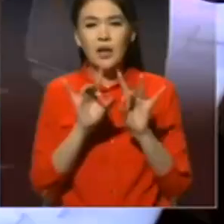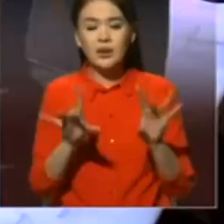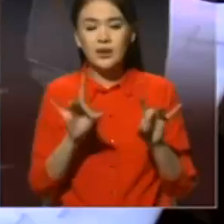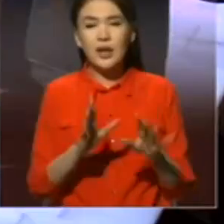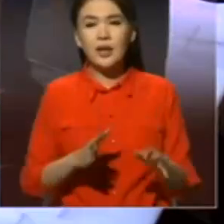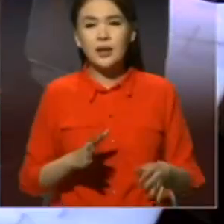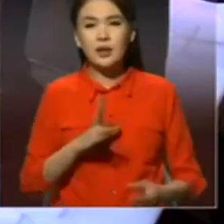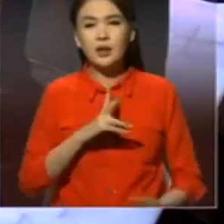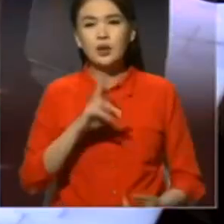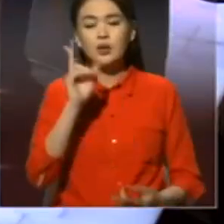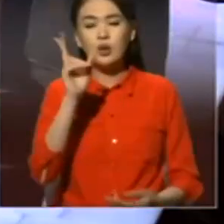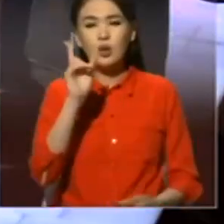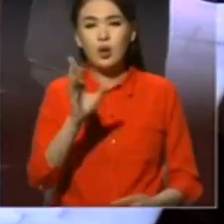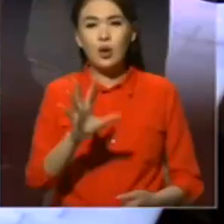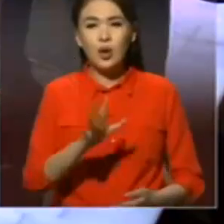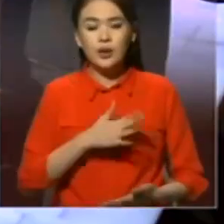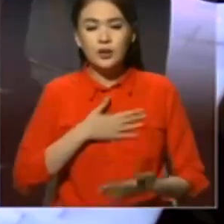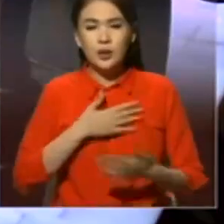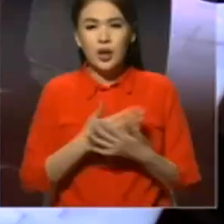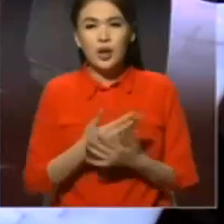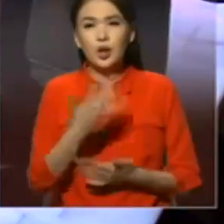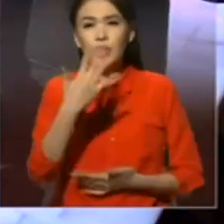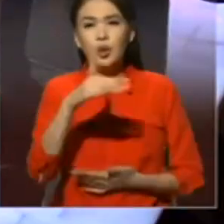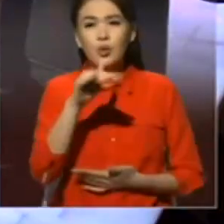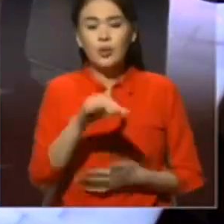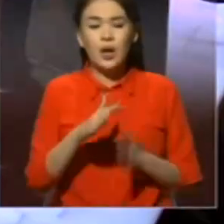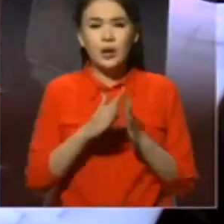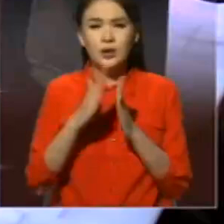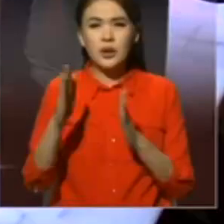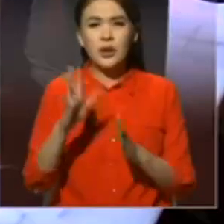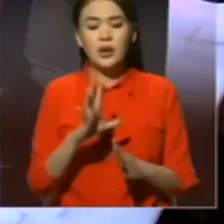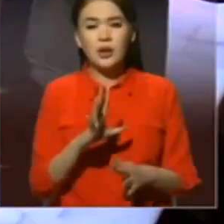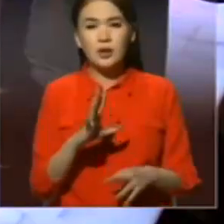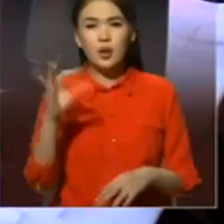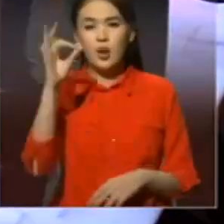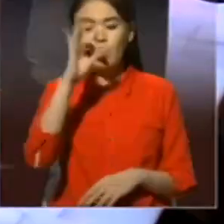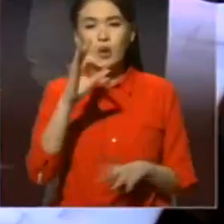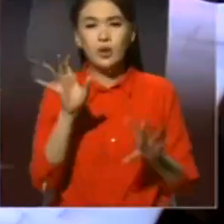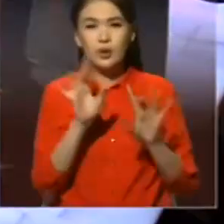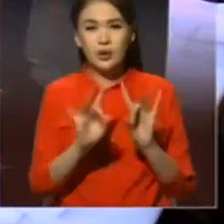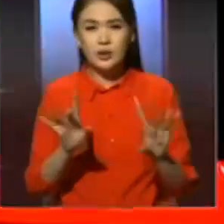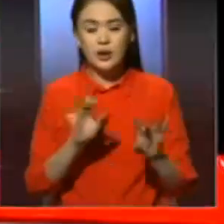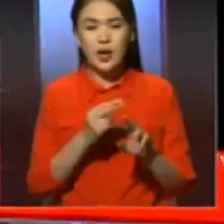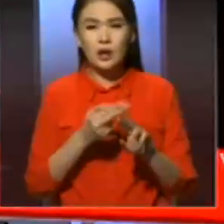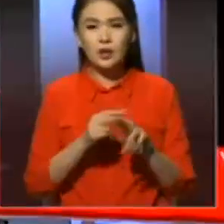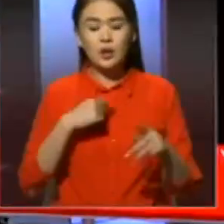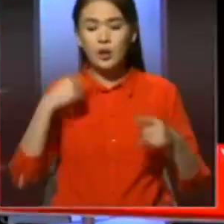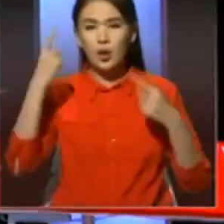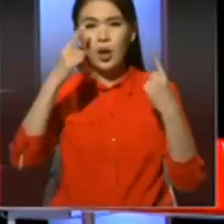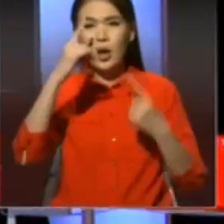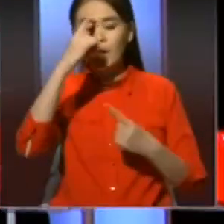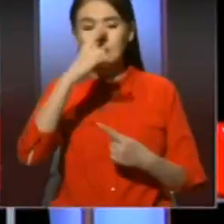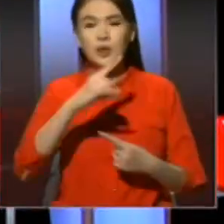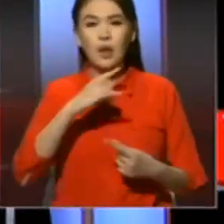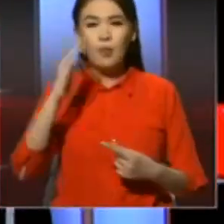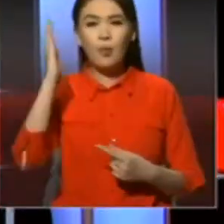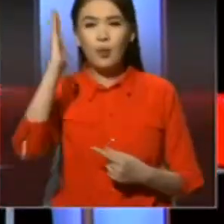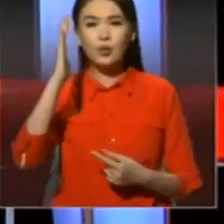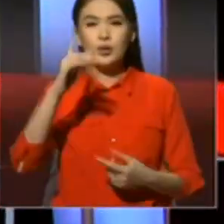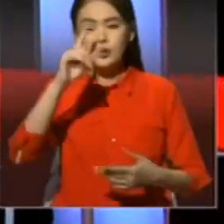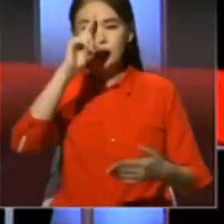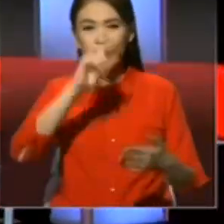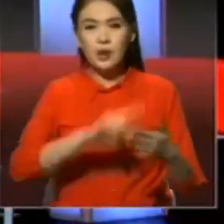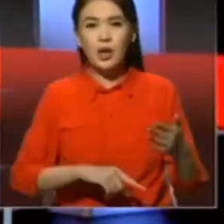еріктілер. 50 мыңнан астам еріктілер дегенде мынандай бір ой келеді. Біз Қазақстанның болашағына